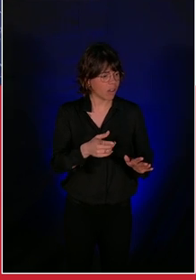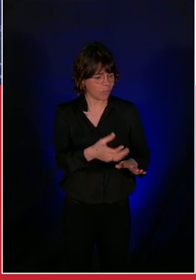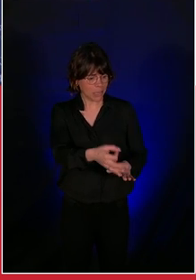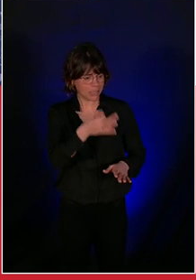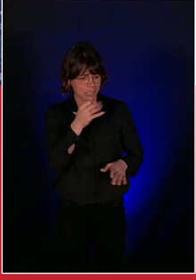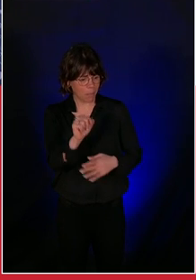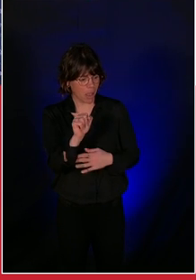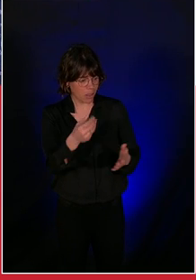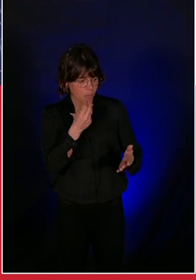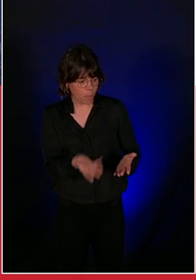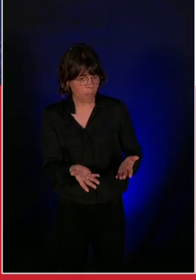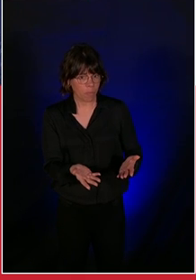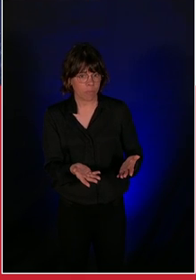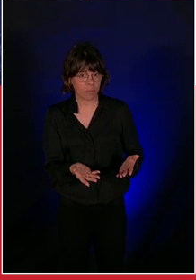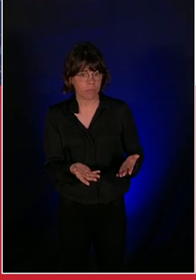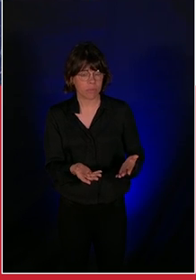camarad